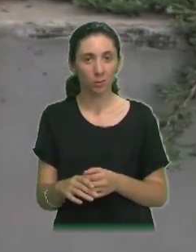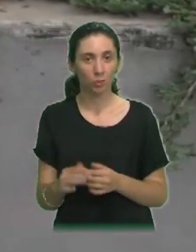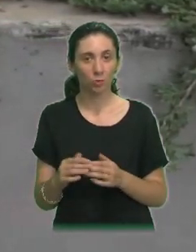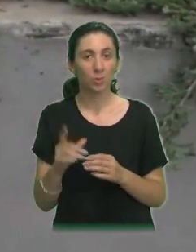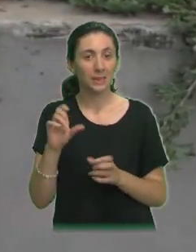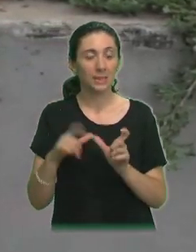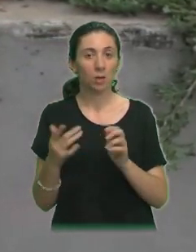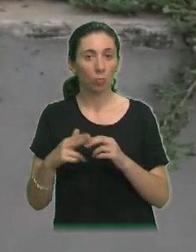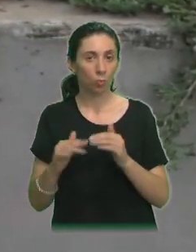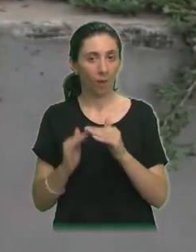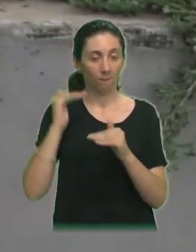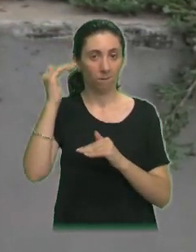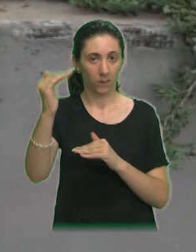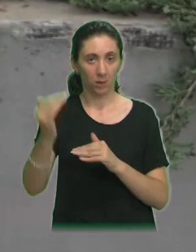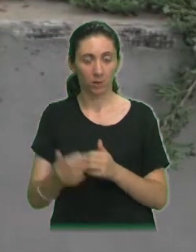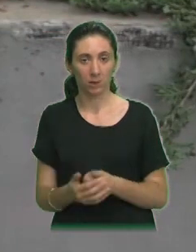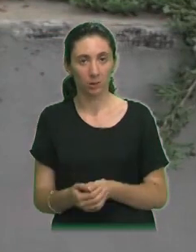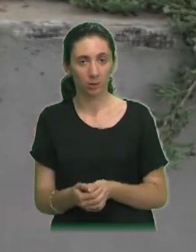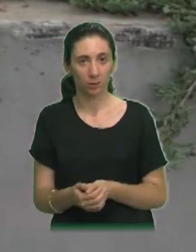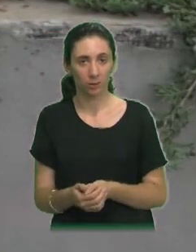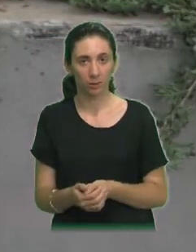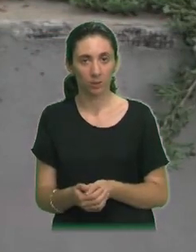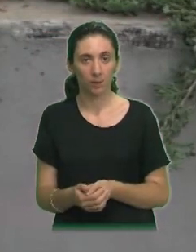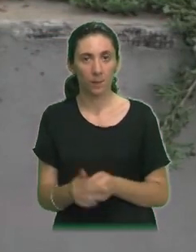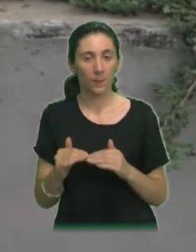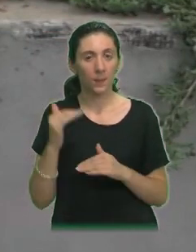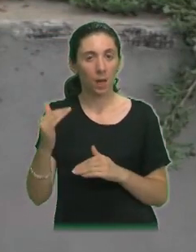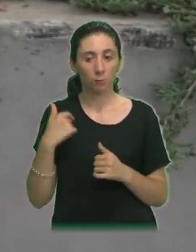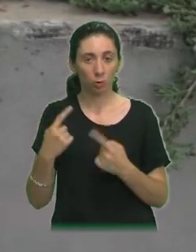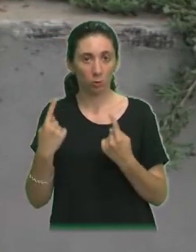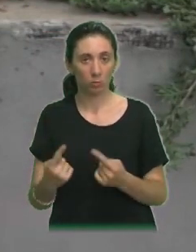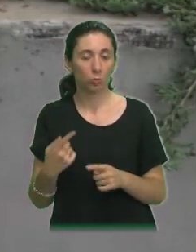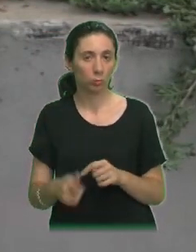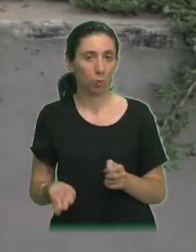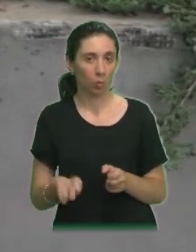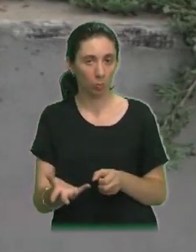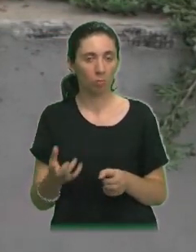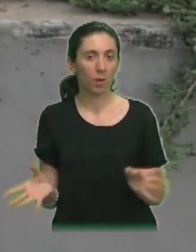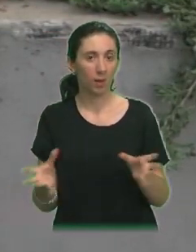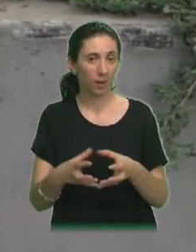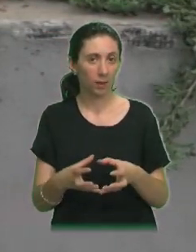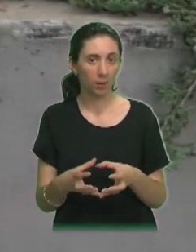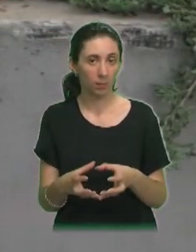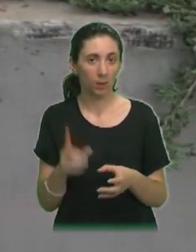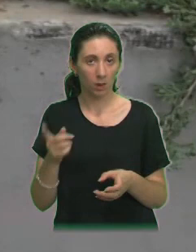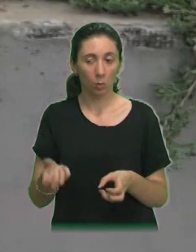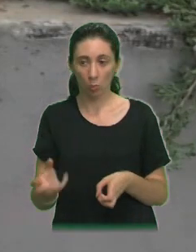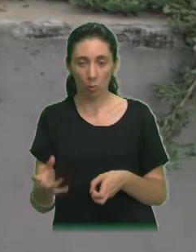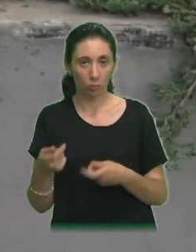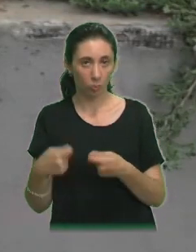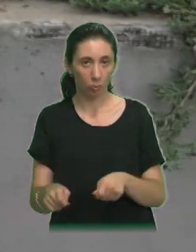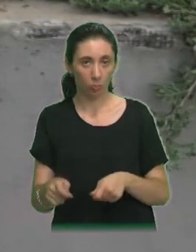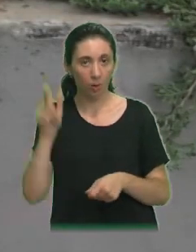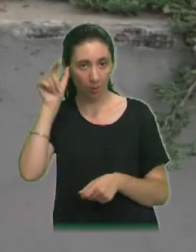Najviše sam tu ostala zbog kuglanja. Ekipa i u kuglačkom klubu Karlovac je fantastična,